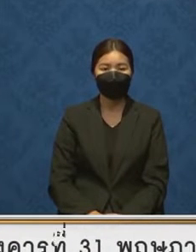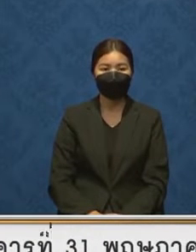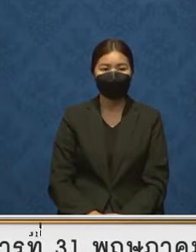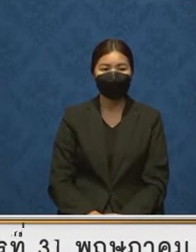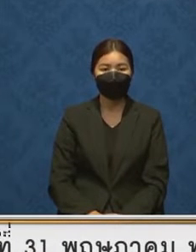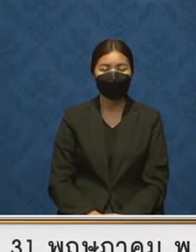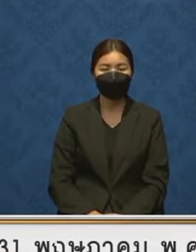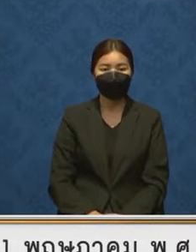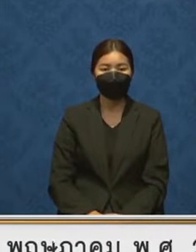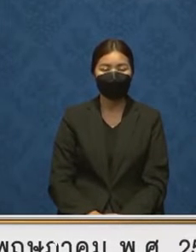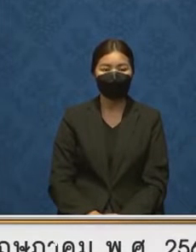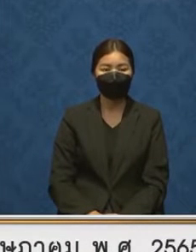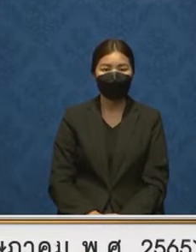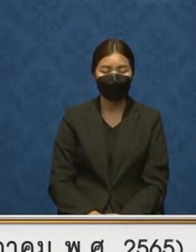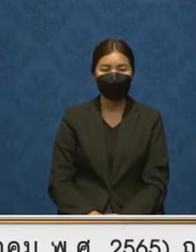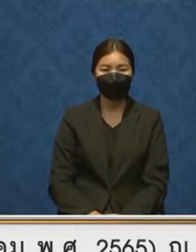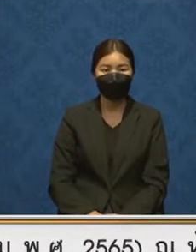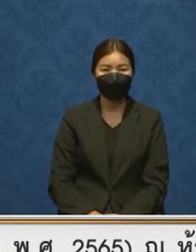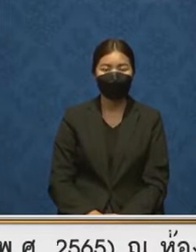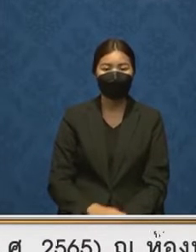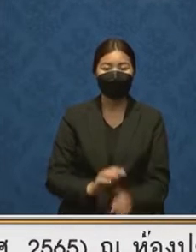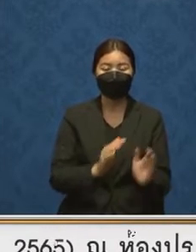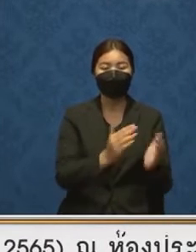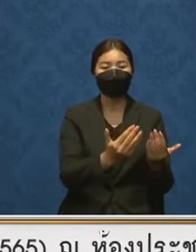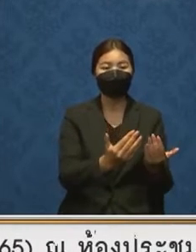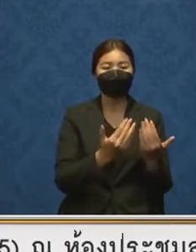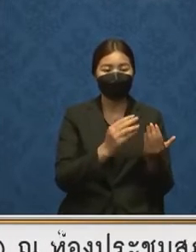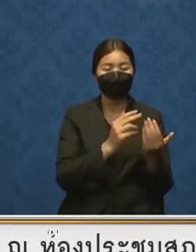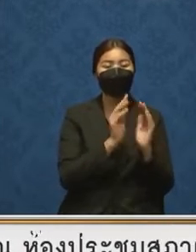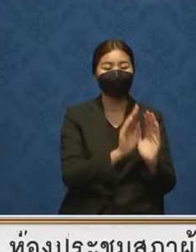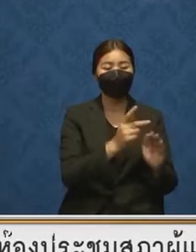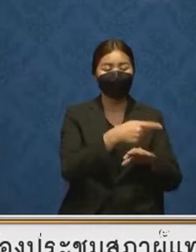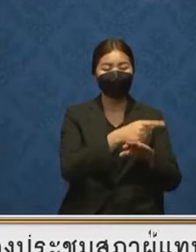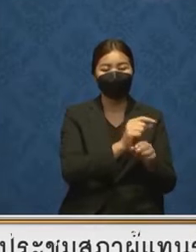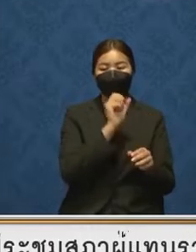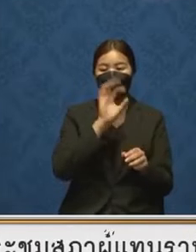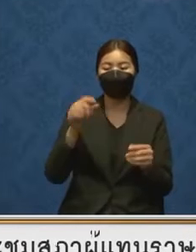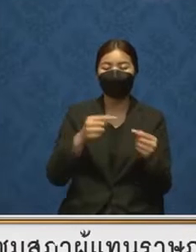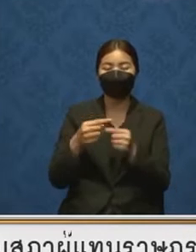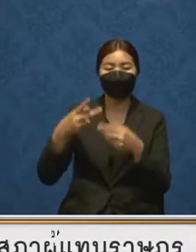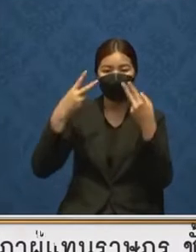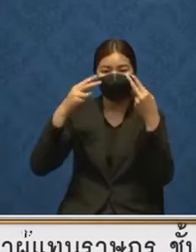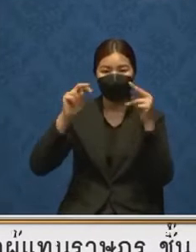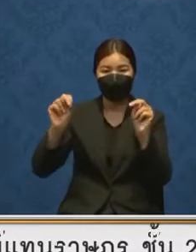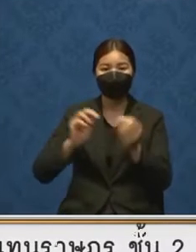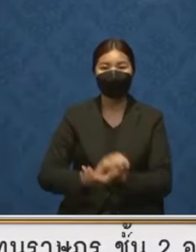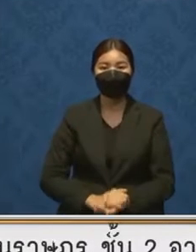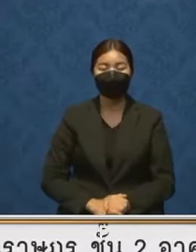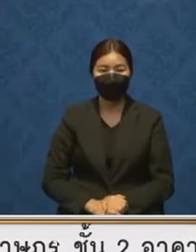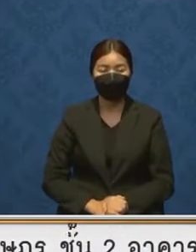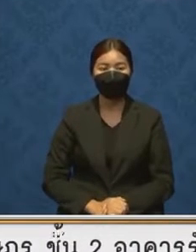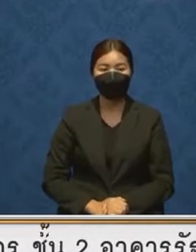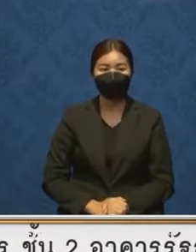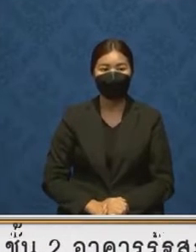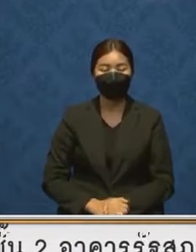ะครับกราบเรียนผ่านท่านประธานไปบอกท่านนายกฝากท่านนายกเลยนะครับหน้าที่ฝ่ายนิติบัญญัติมีหน้าที่อนุมัติ